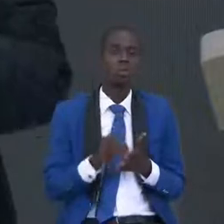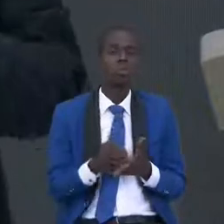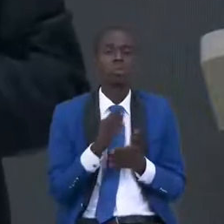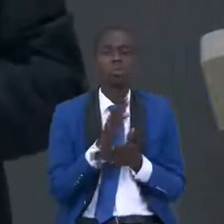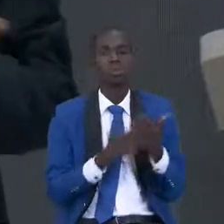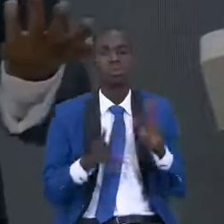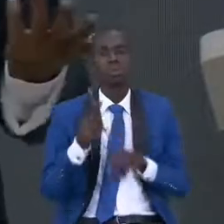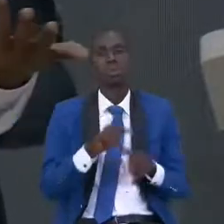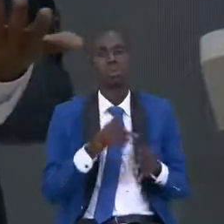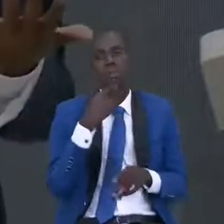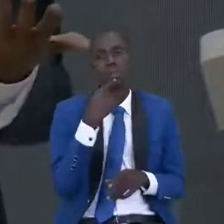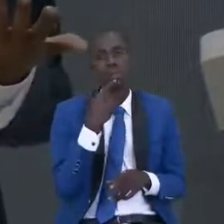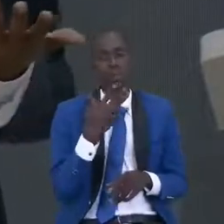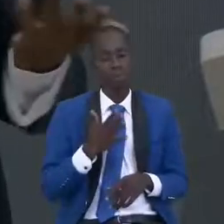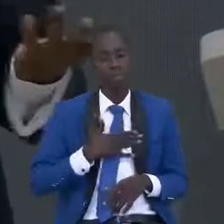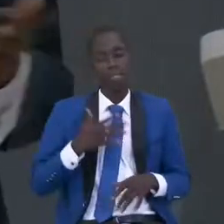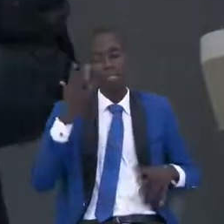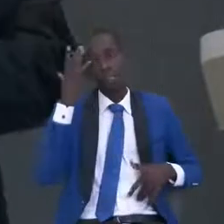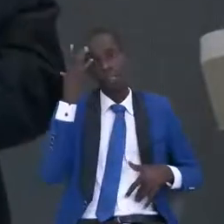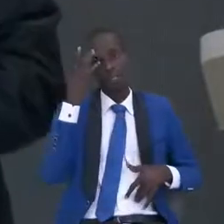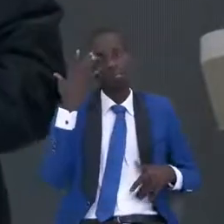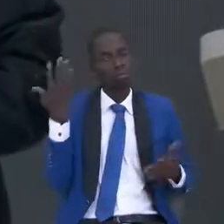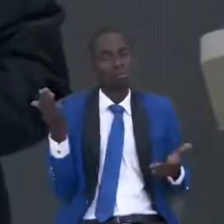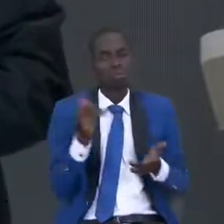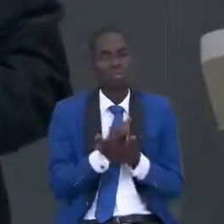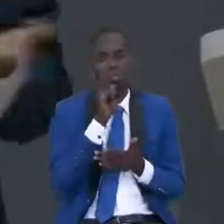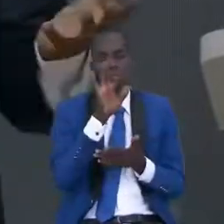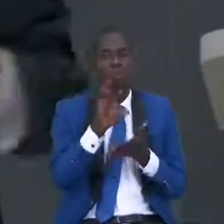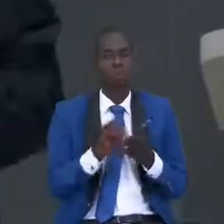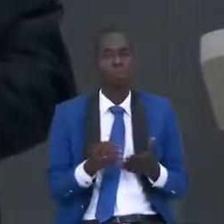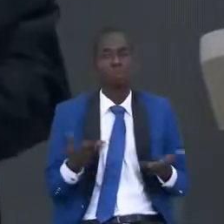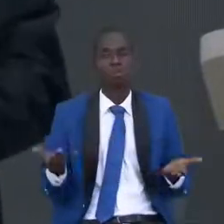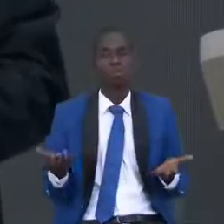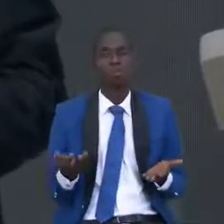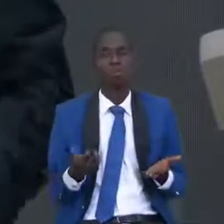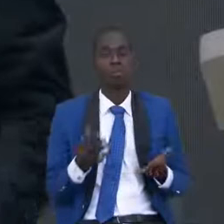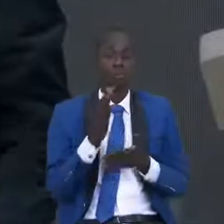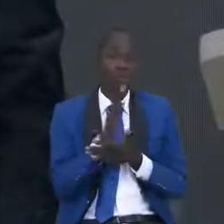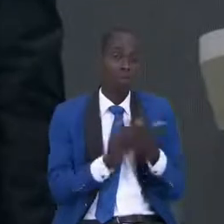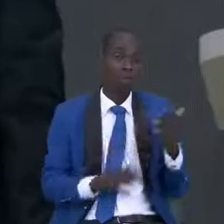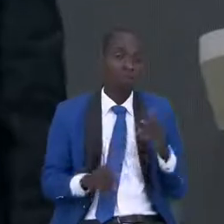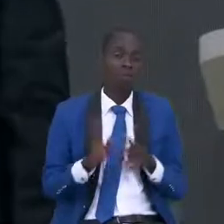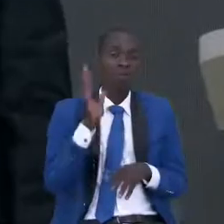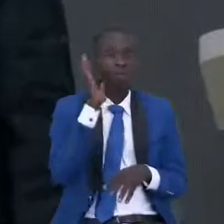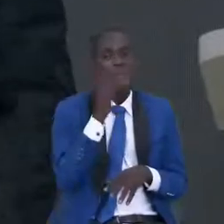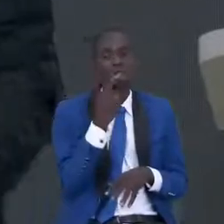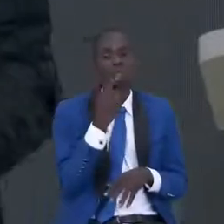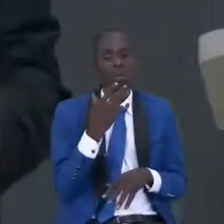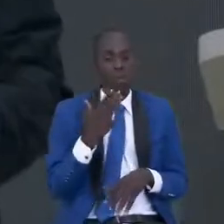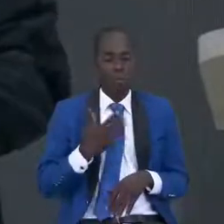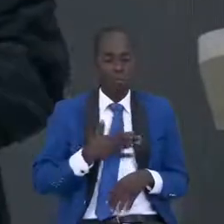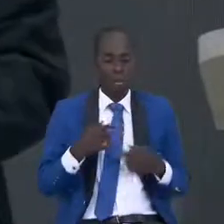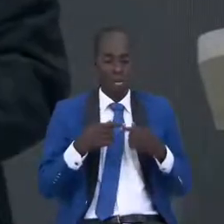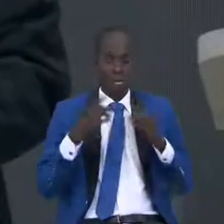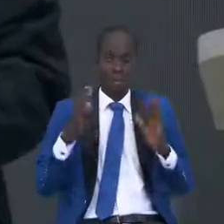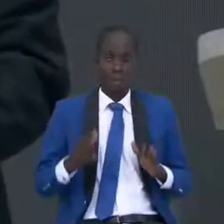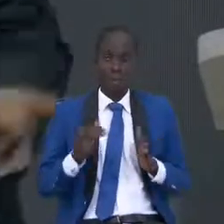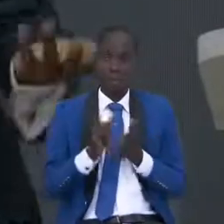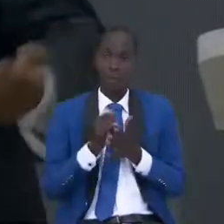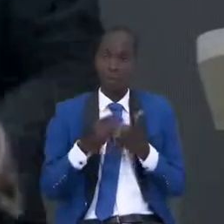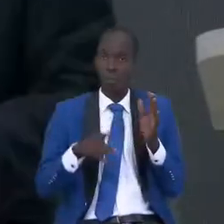disent, ma maladie, c'est ce que tu réclames. Certaines personnes disent, mes ennemis, c'est ce que tu